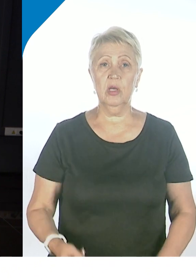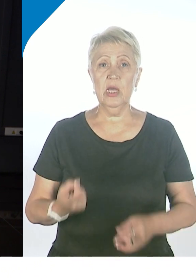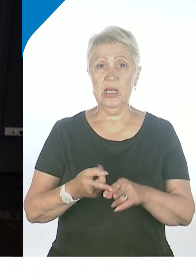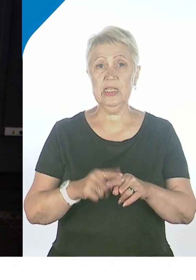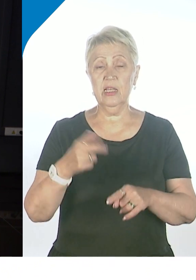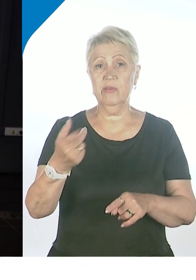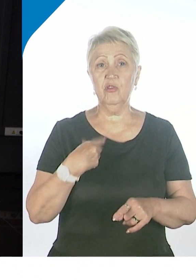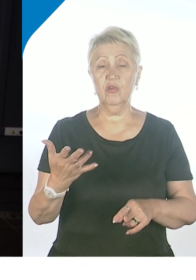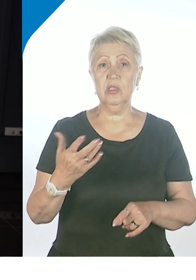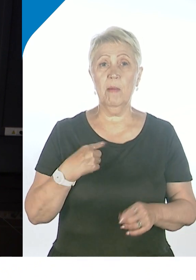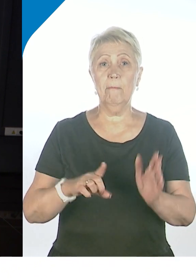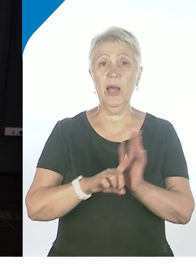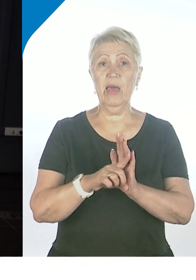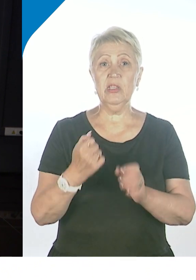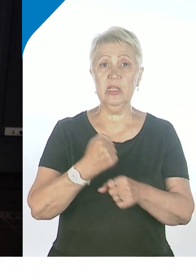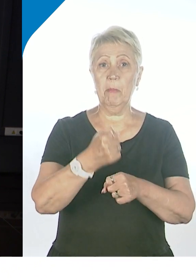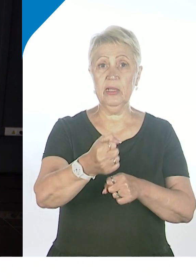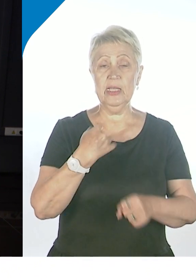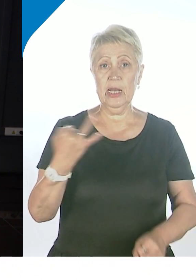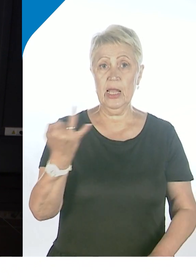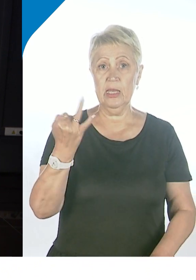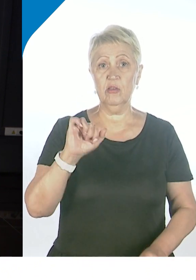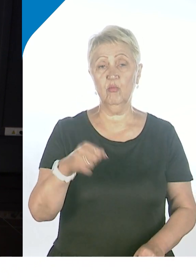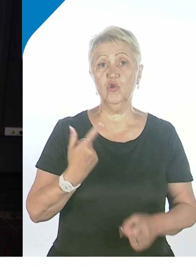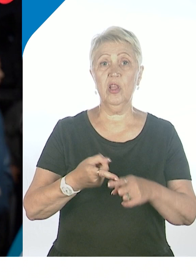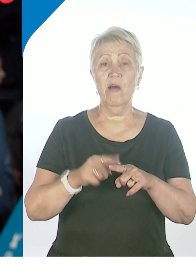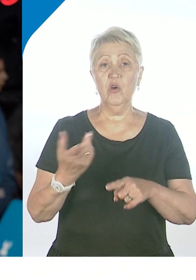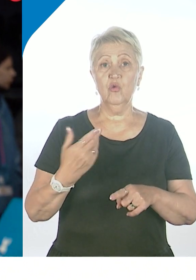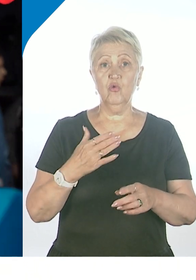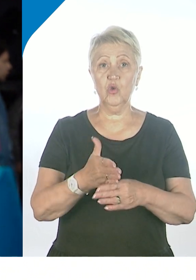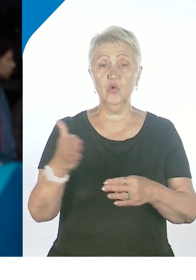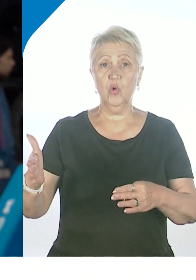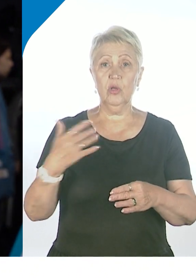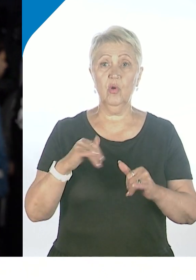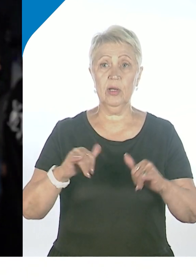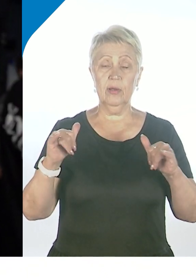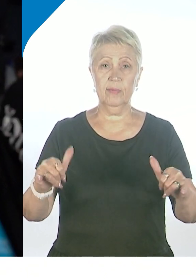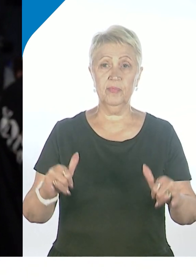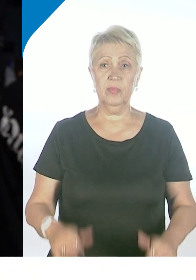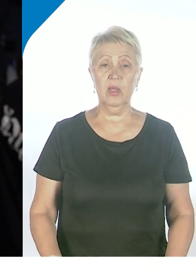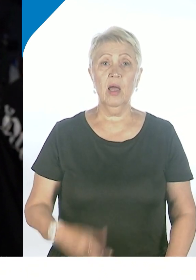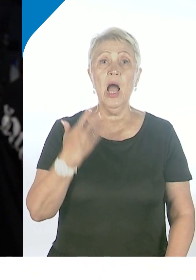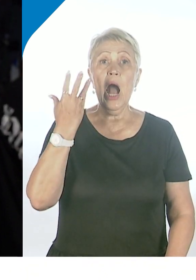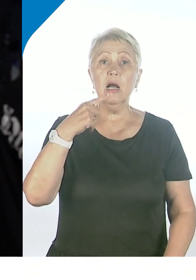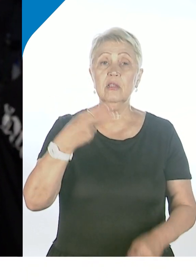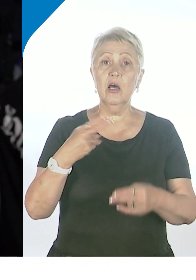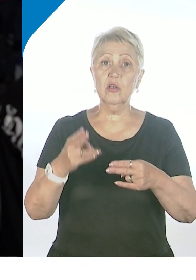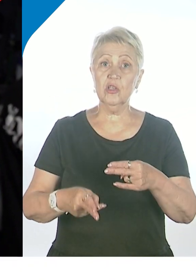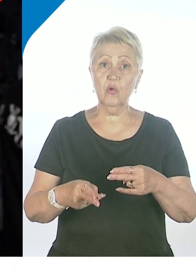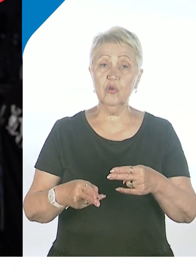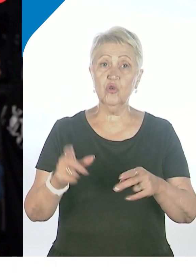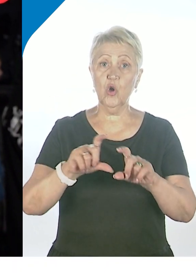появится дополнительный интерес, он в дальнейшем сможет в эту сторону развиваться. Закончишь школу, получишь профессию, кем бы хотела быть?